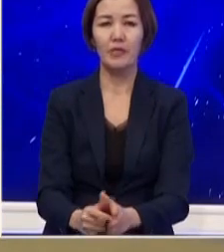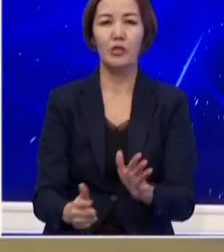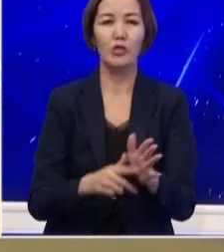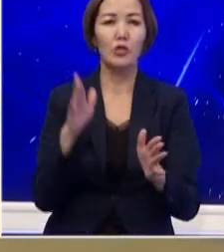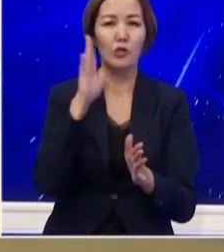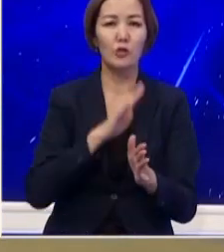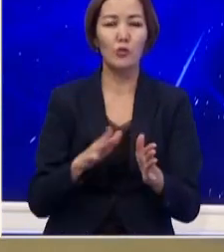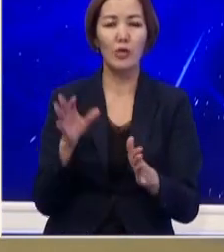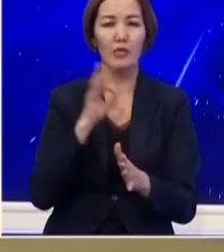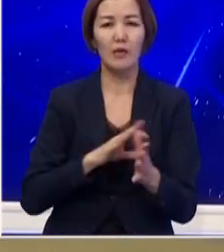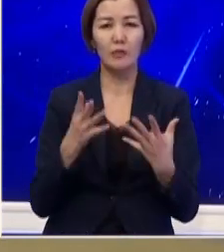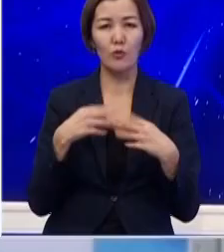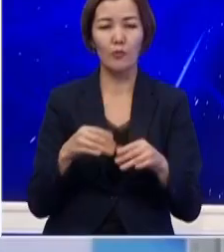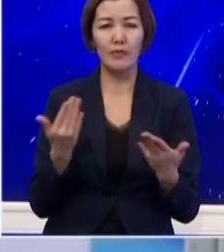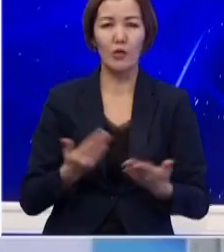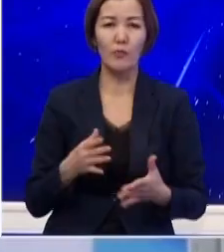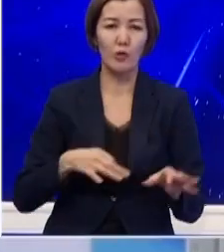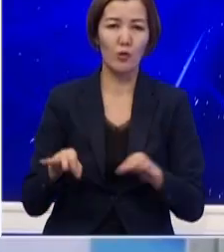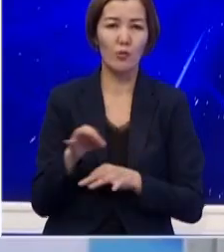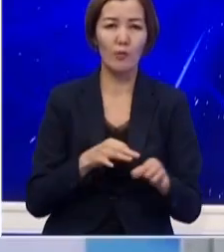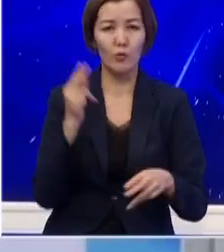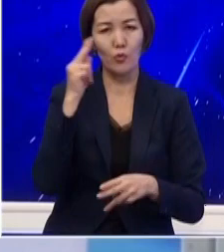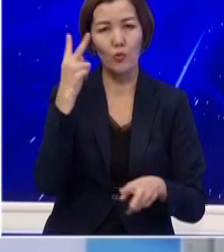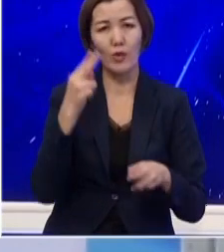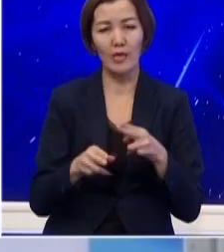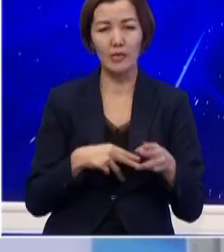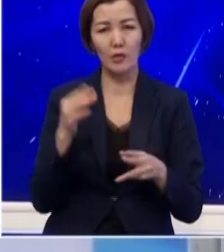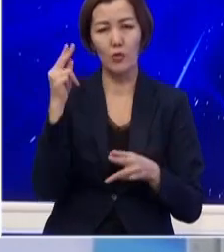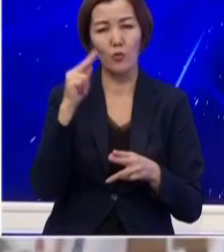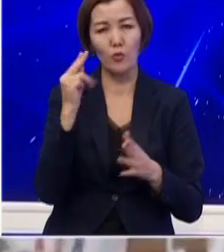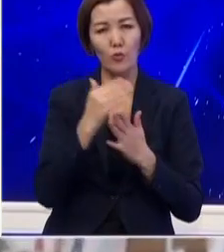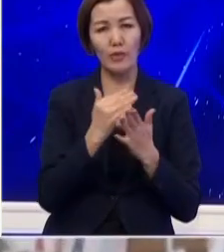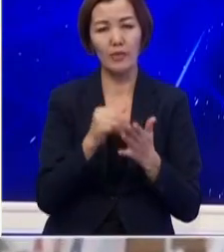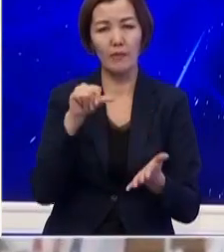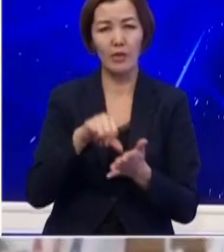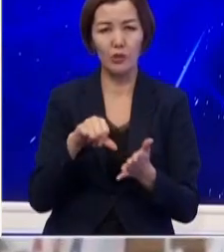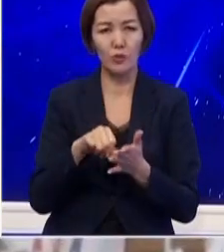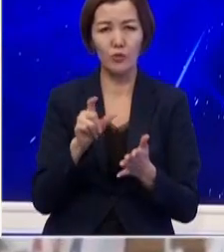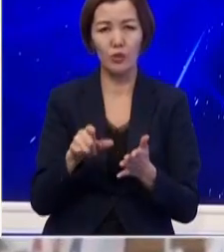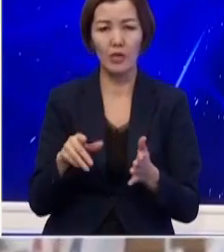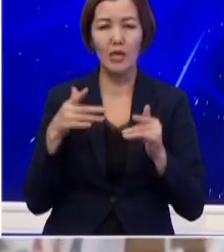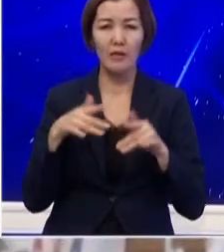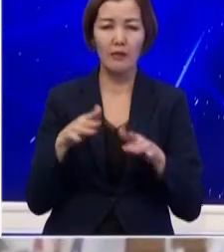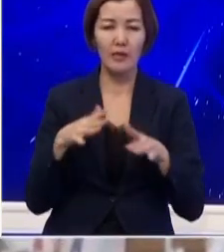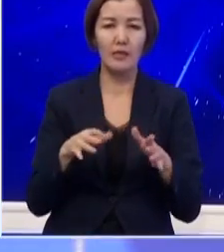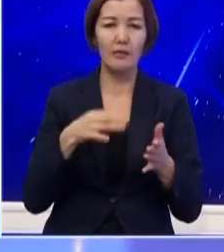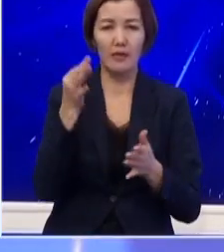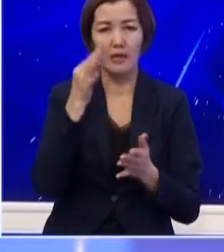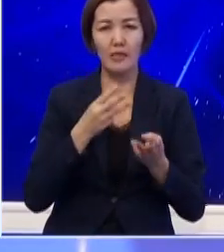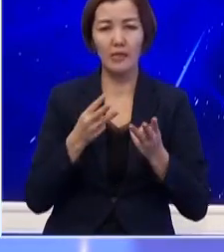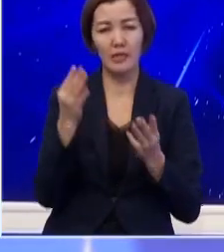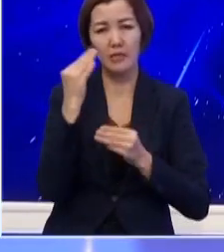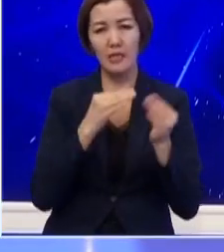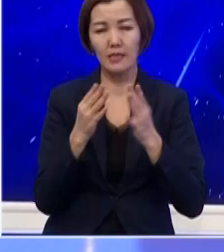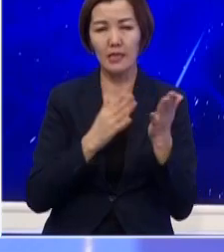Жетісулықтар табысты отбасы әлеуметтік жобасы аясында оқуын аяқтады. Оқыту бағдарламасы бойынша қатысушылар тігін ісін, кондитерлік өнімдер мен сән